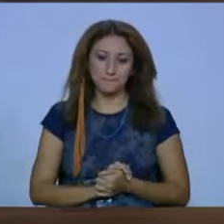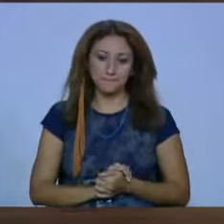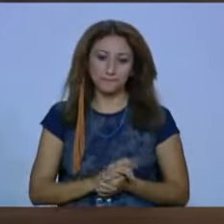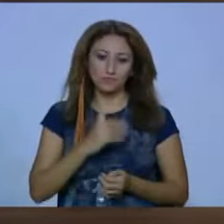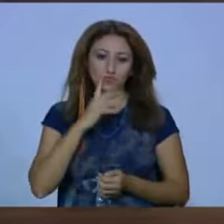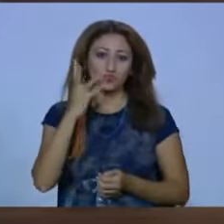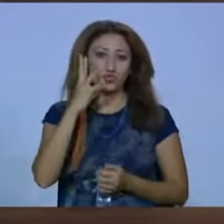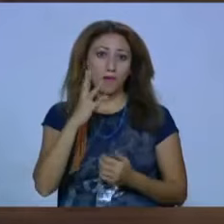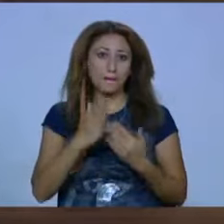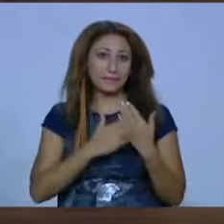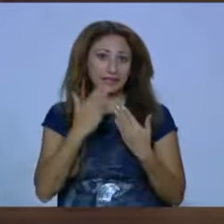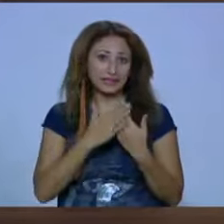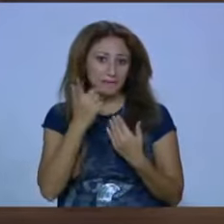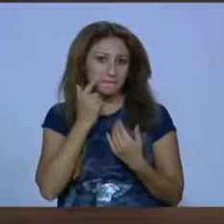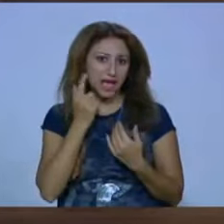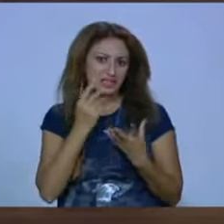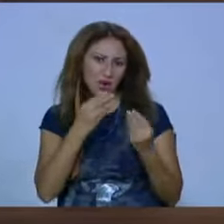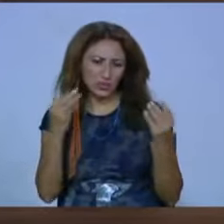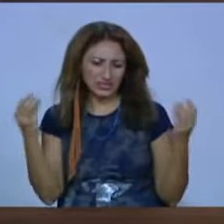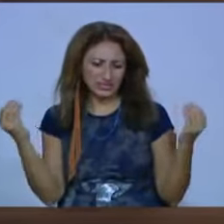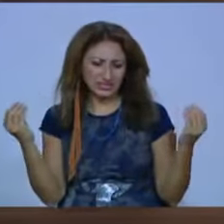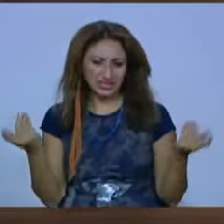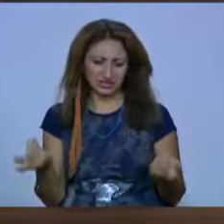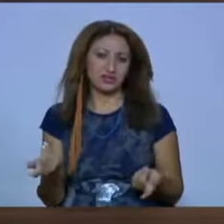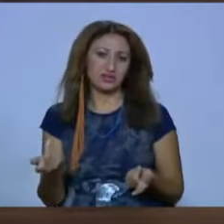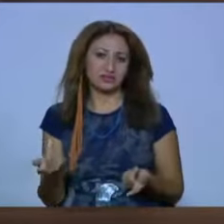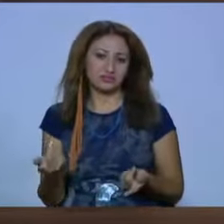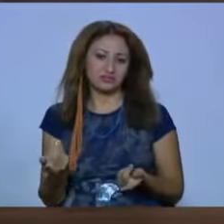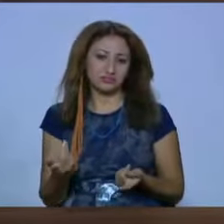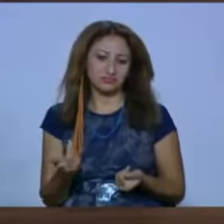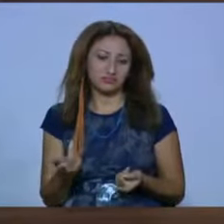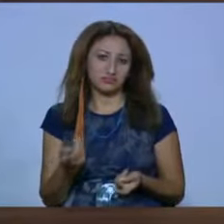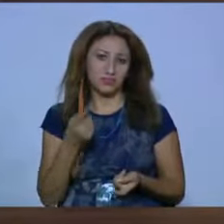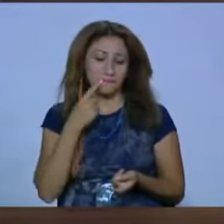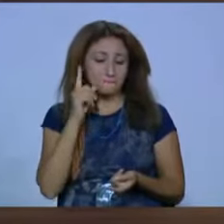الشباب اللي طالعين جداد دول بيهزروا كتير وبتاع. ولكن